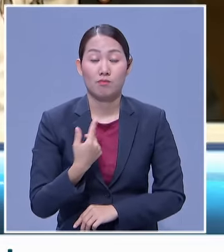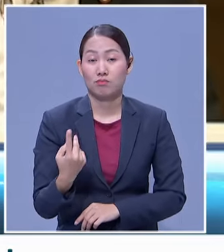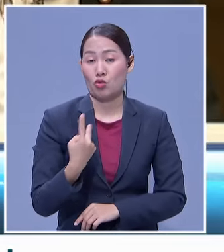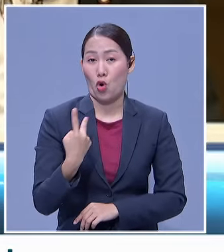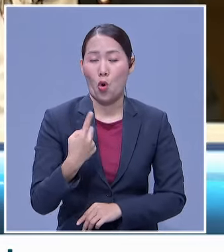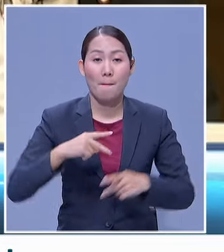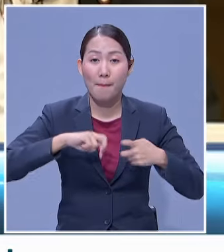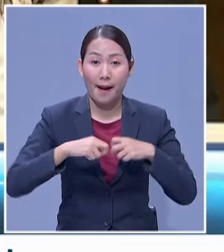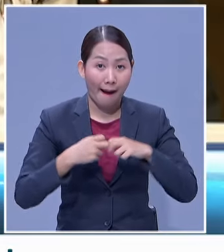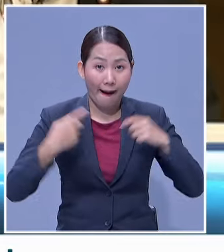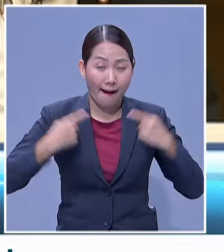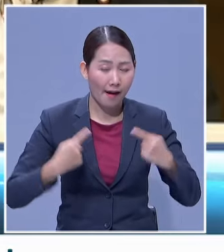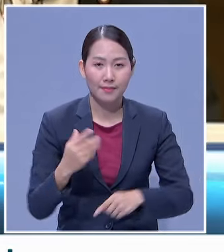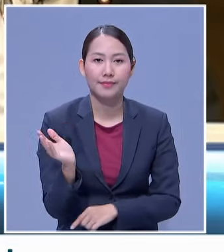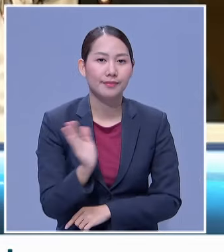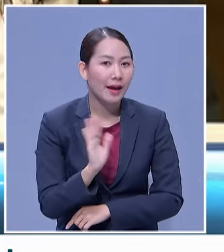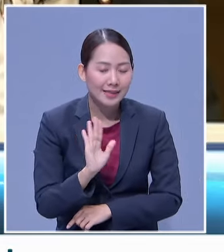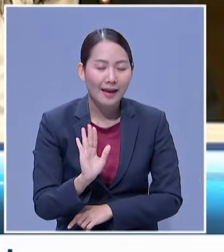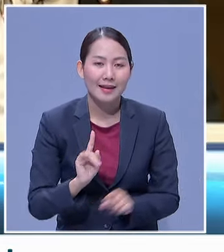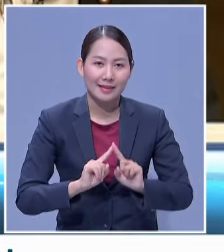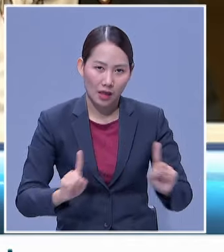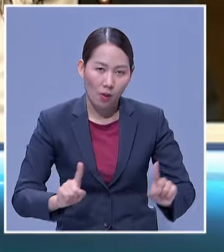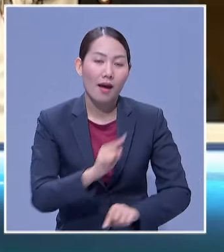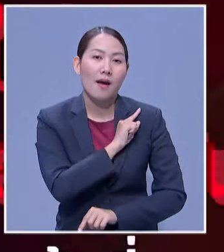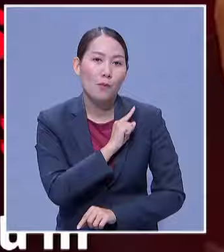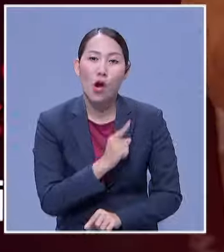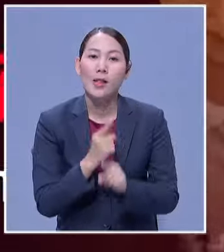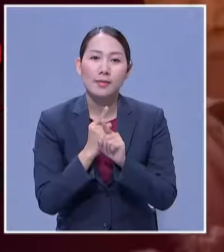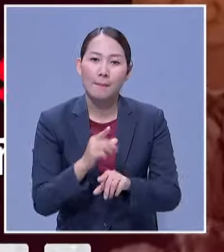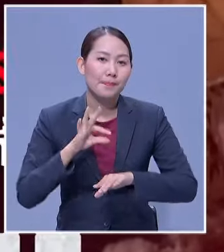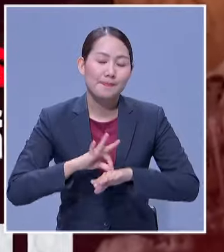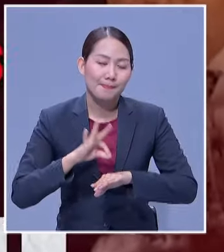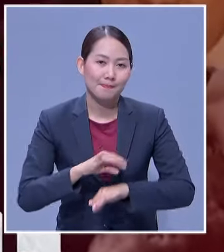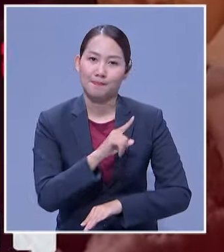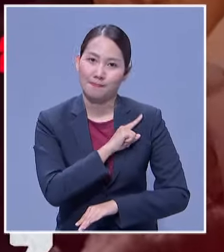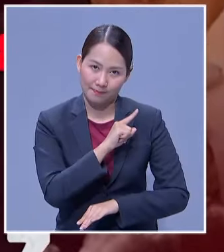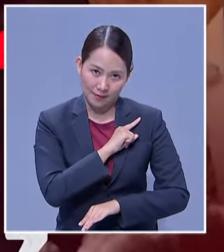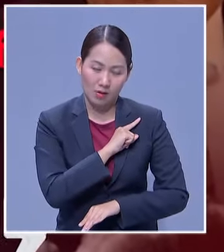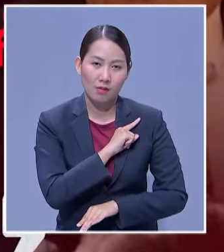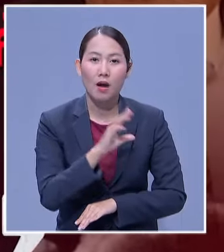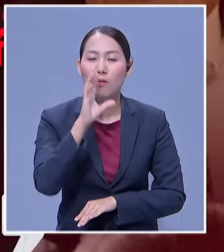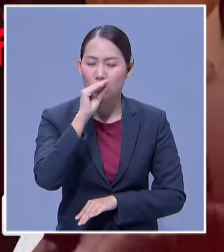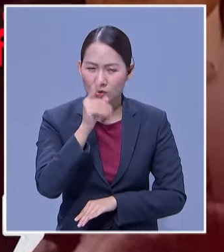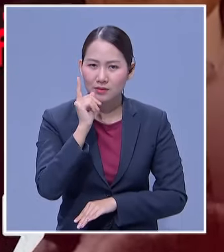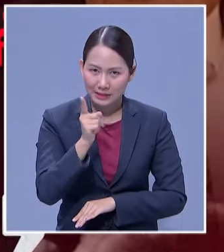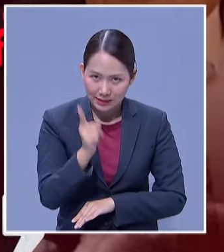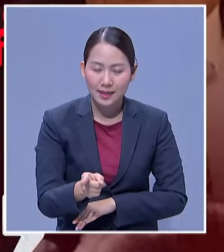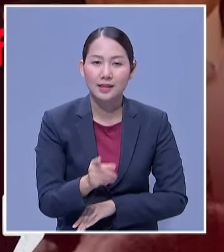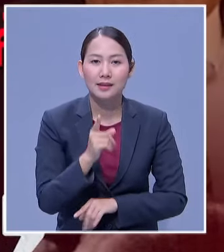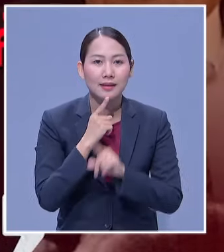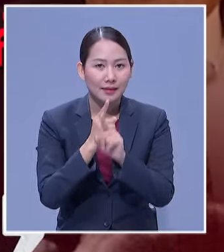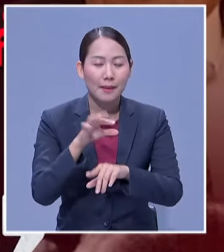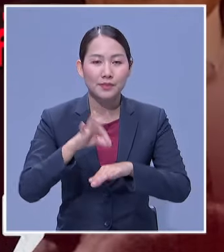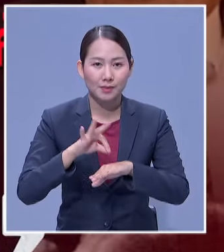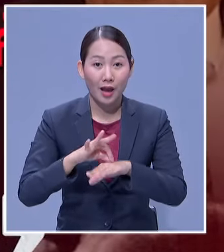ให้ประธานทำหน้าที่ด้วยชอบกับข้อบังคับคือให้ทำหน้าที่ตามข้อบังคับสภาไม่ได้โกรธและเมื่อวานเนี่ยไม่ได้